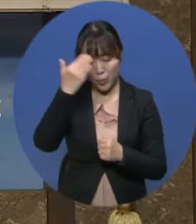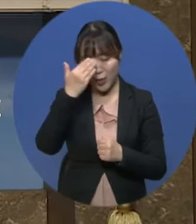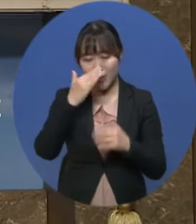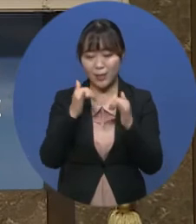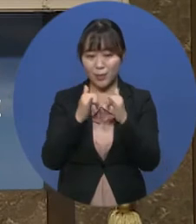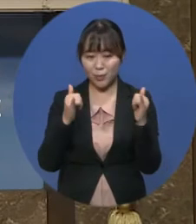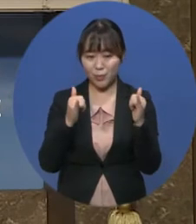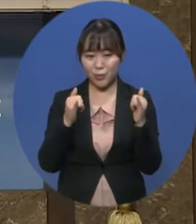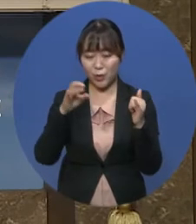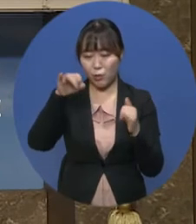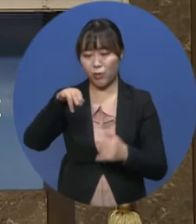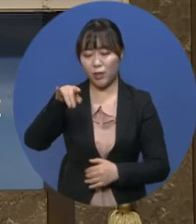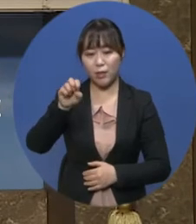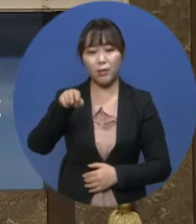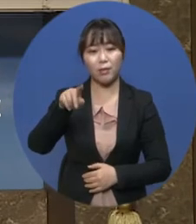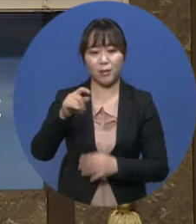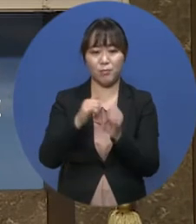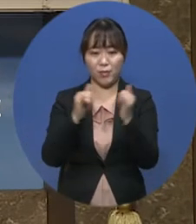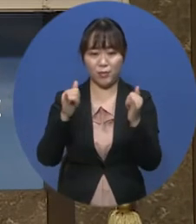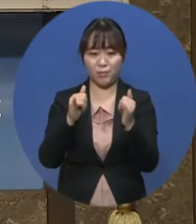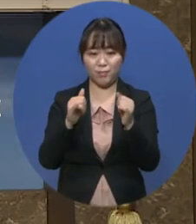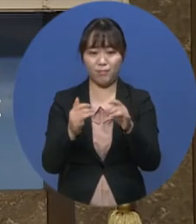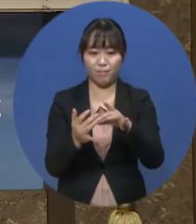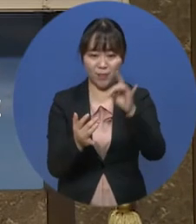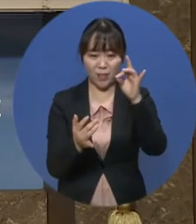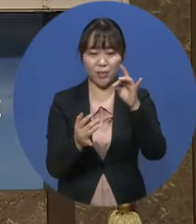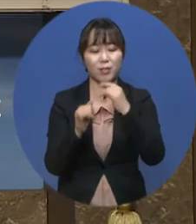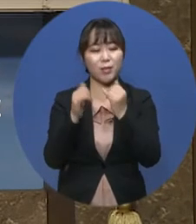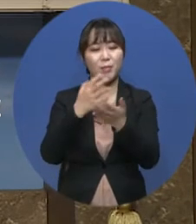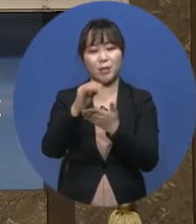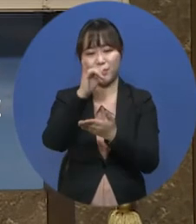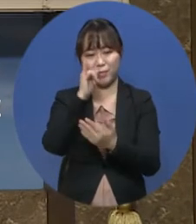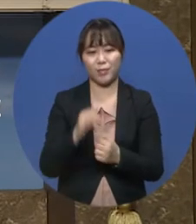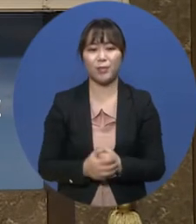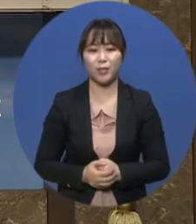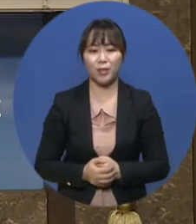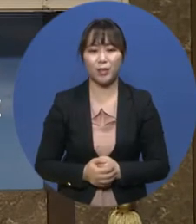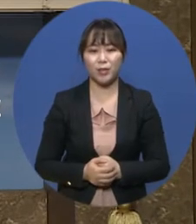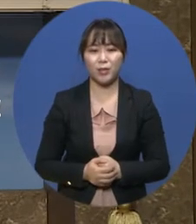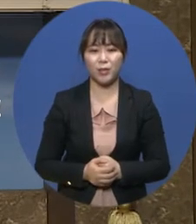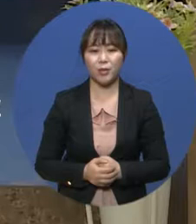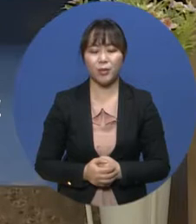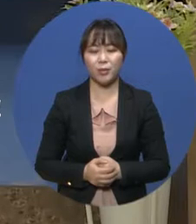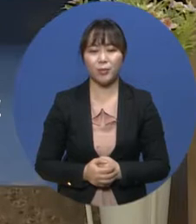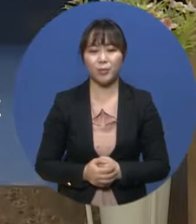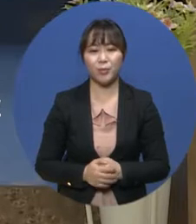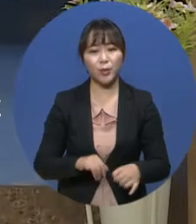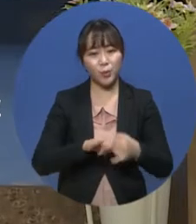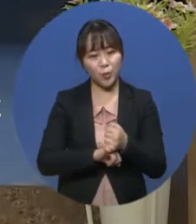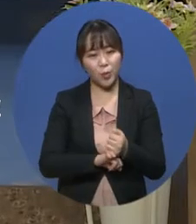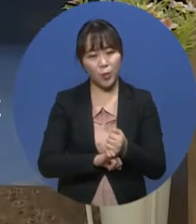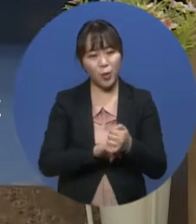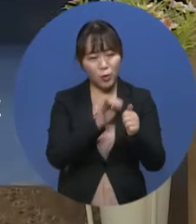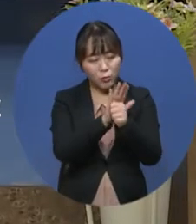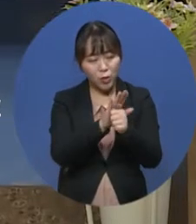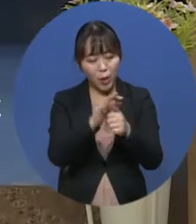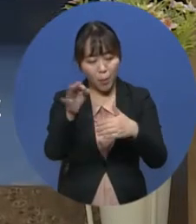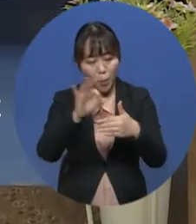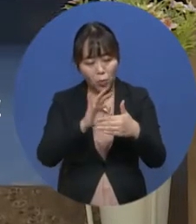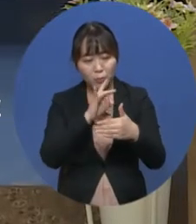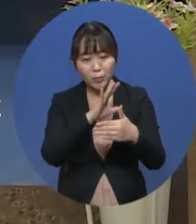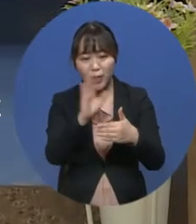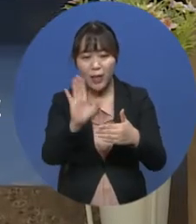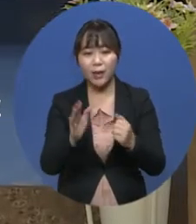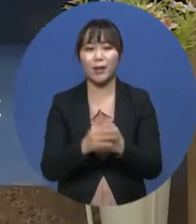이 이제 선정이 돼서 4 신 분들도 있었어요 그고 후원이나 모금 뿐만 아니라